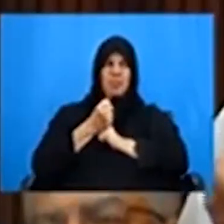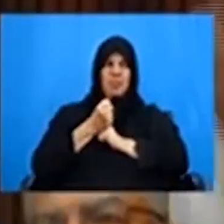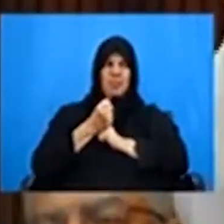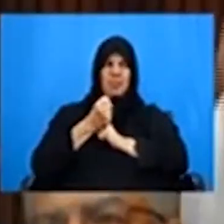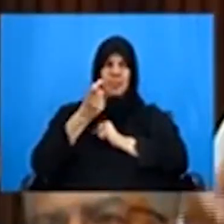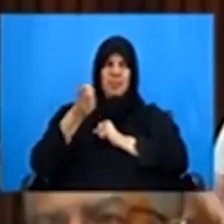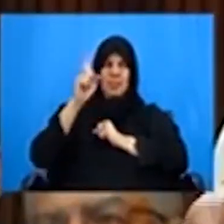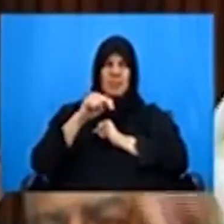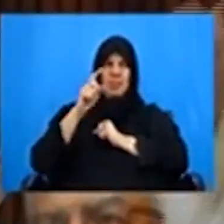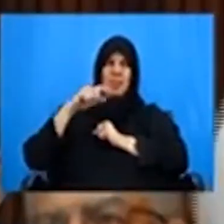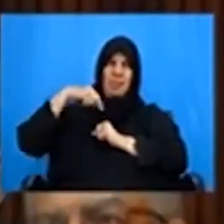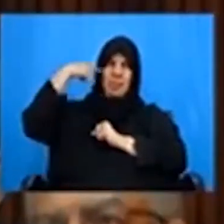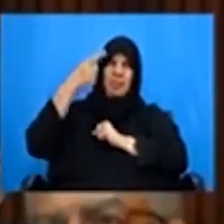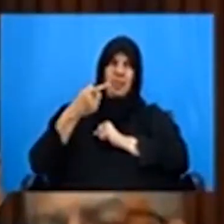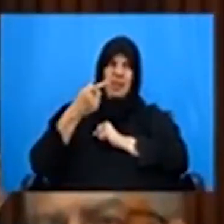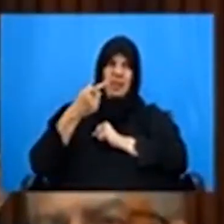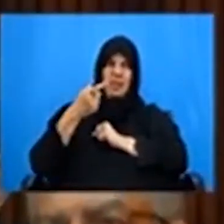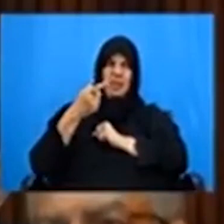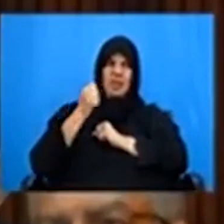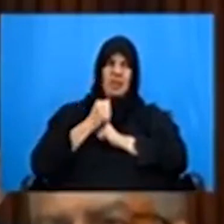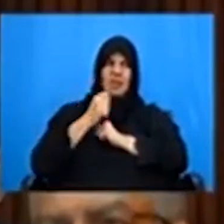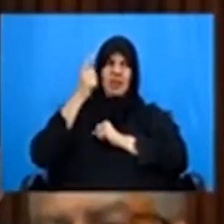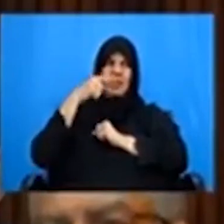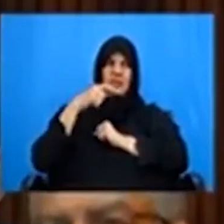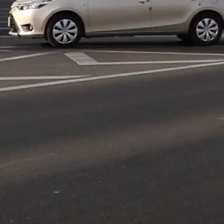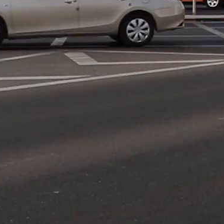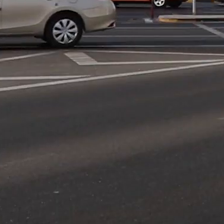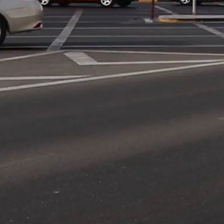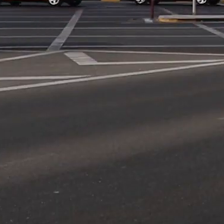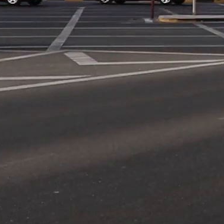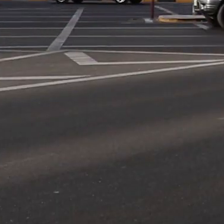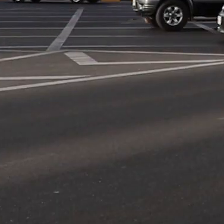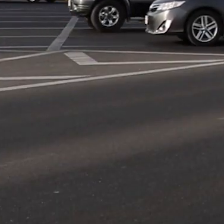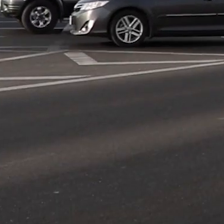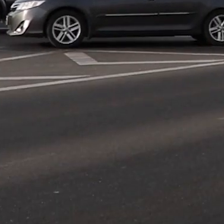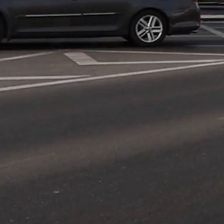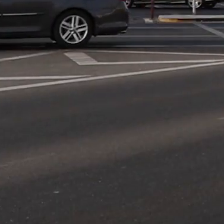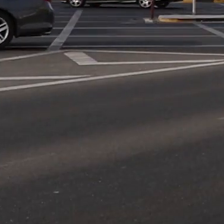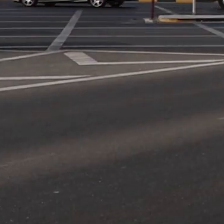حب بعد 10 سنوات أن يزيدها يدفع